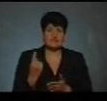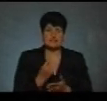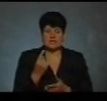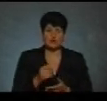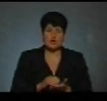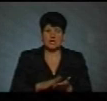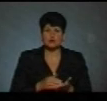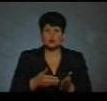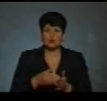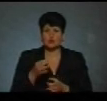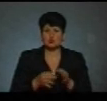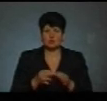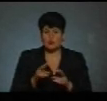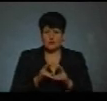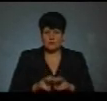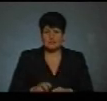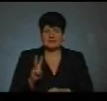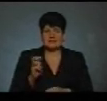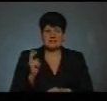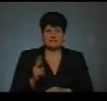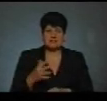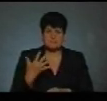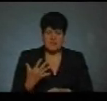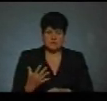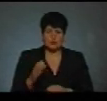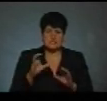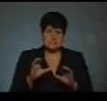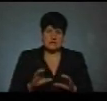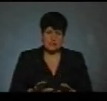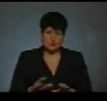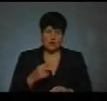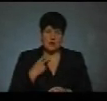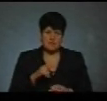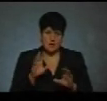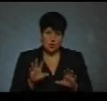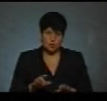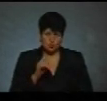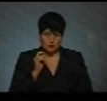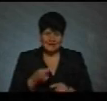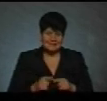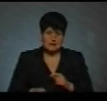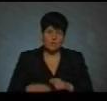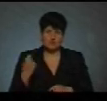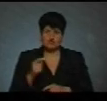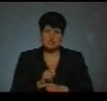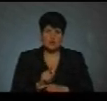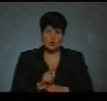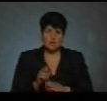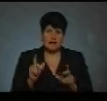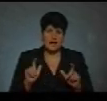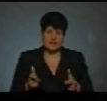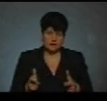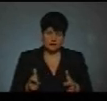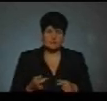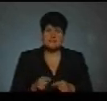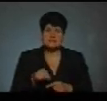досудових розслідувань за статтею 325 Кримінального кодексу України. Це порушення норм карантину. За